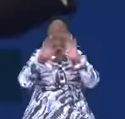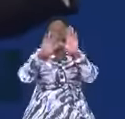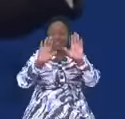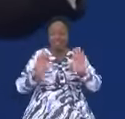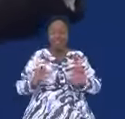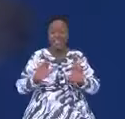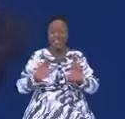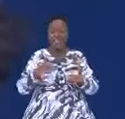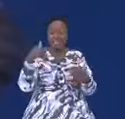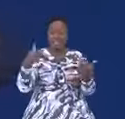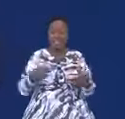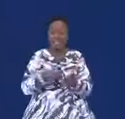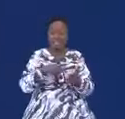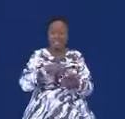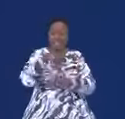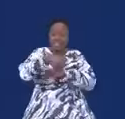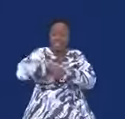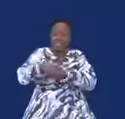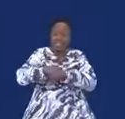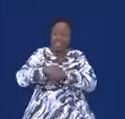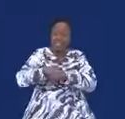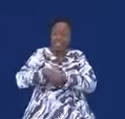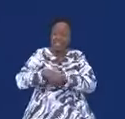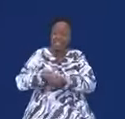ça va s'accomplir